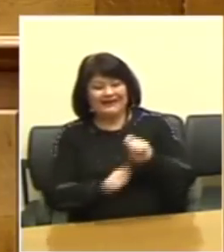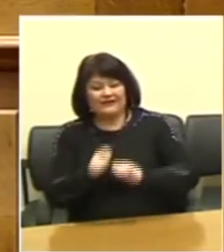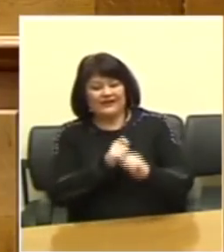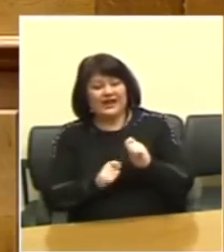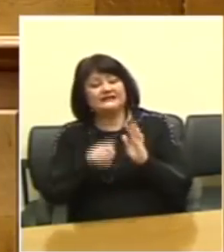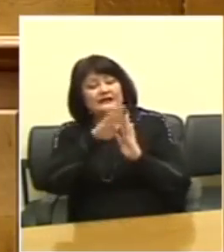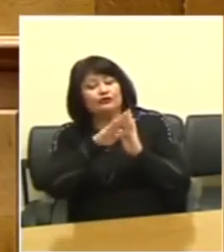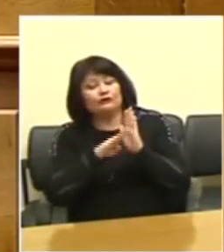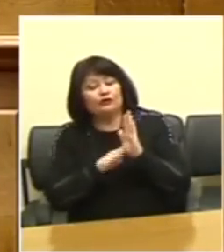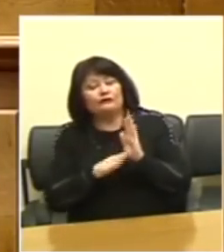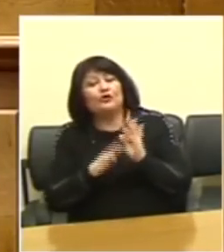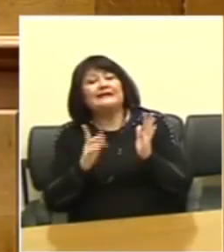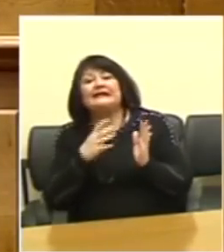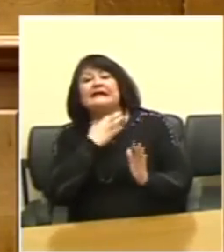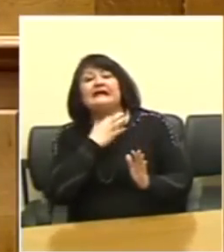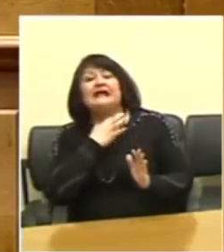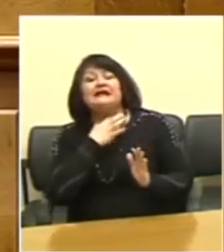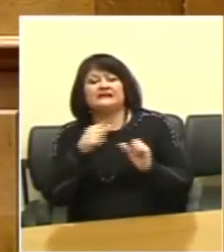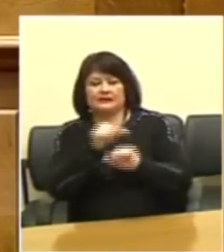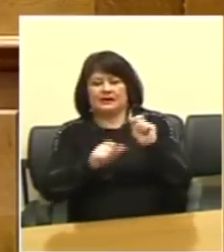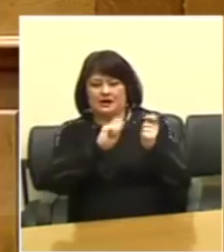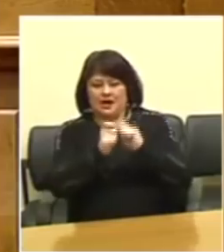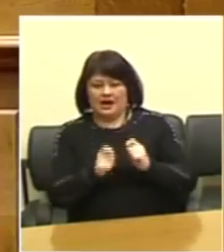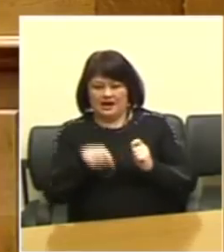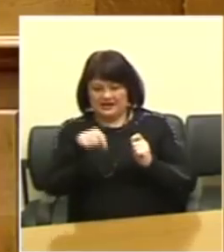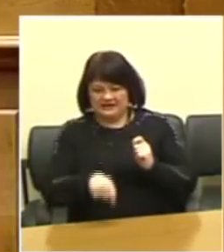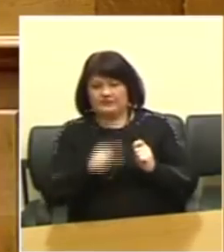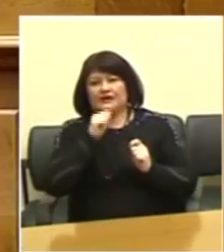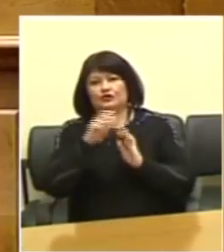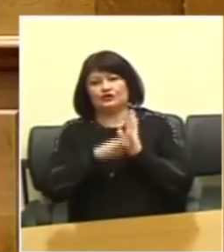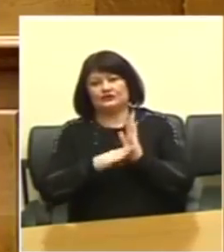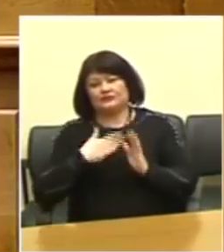προϋποθέσεις για την αλλαγή τελικά του σημερινού συντάγματος. Σας ευχαριστώ.